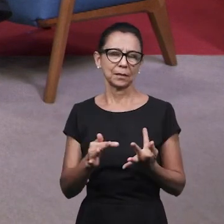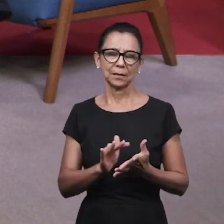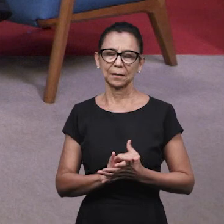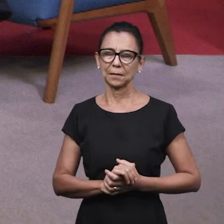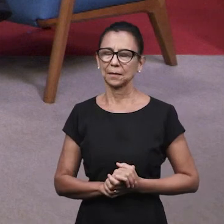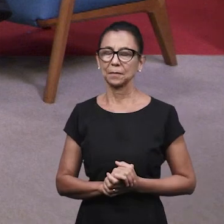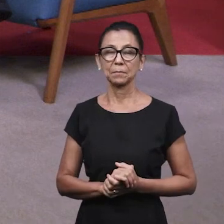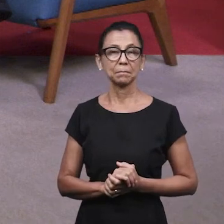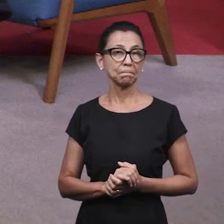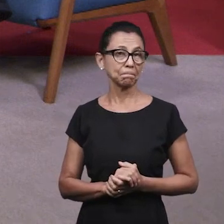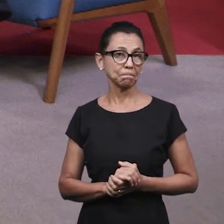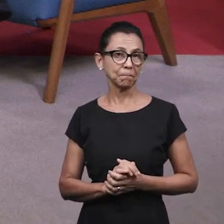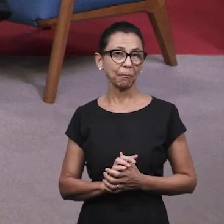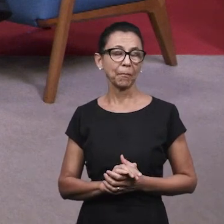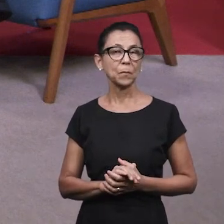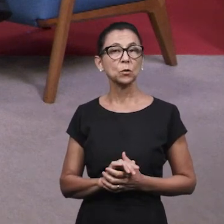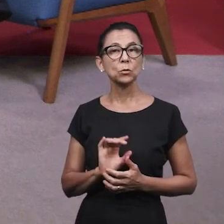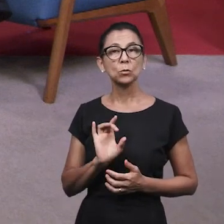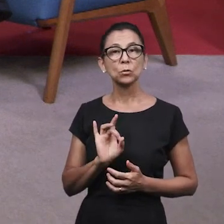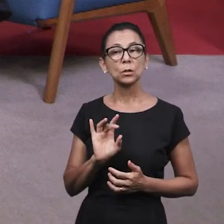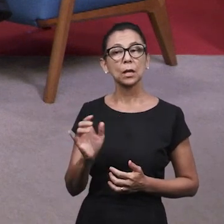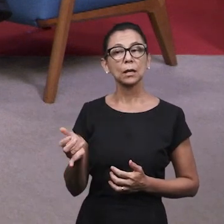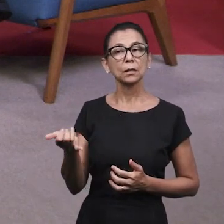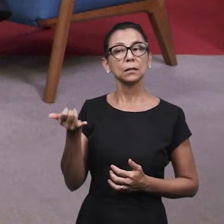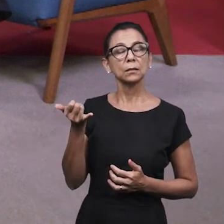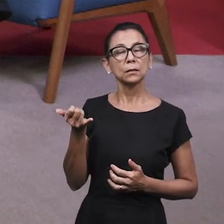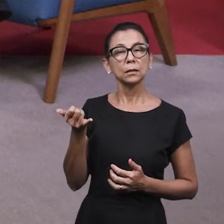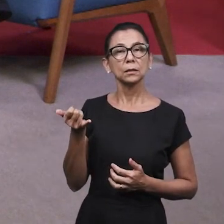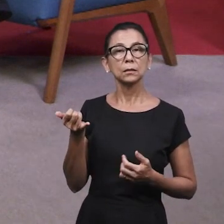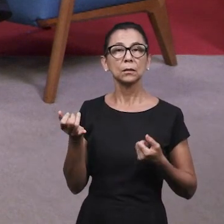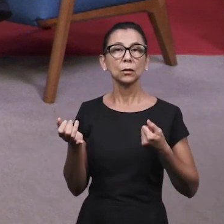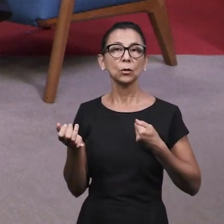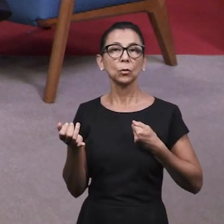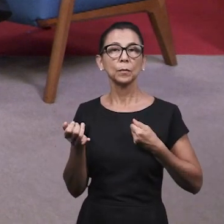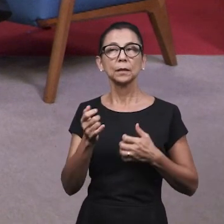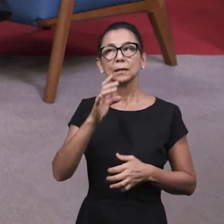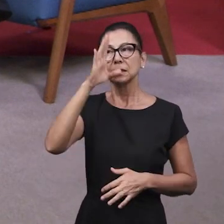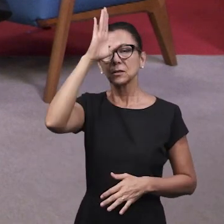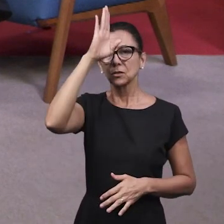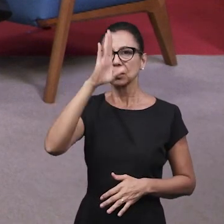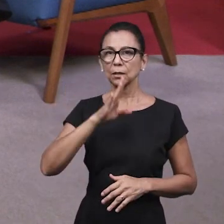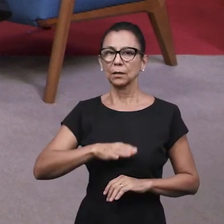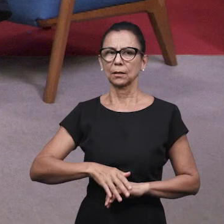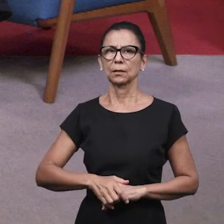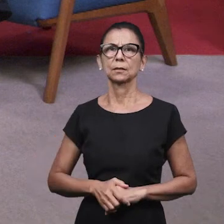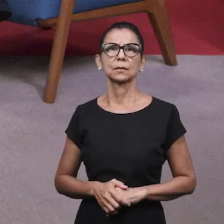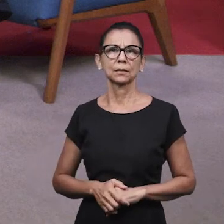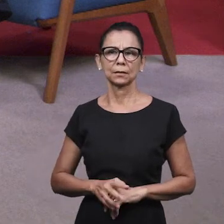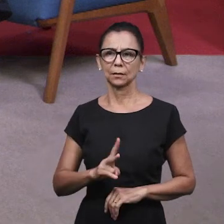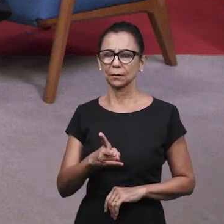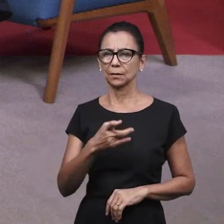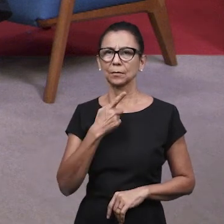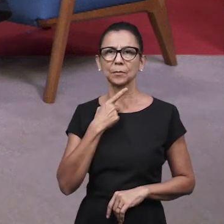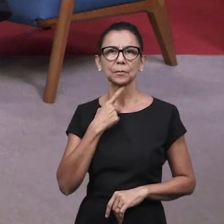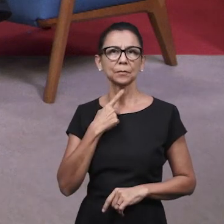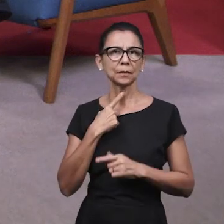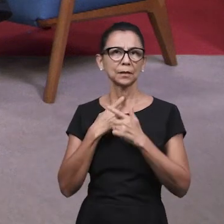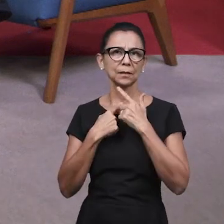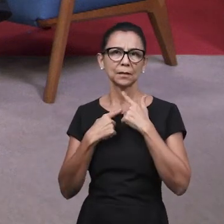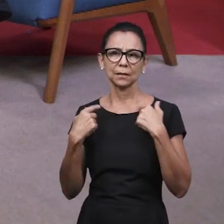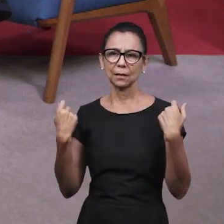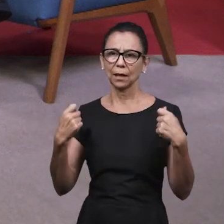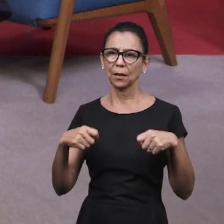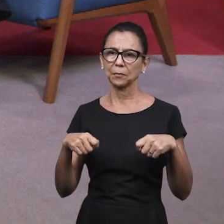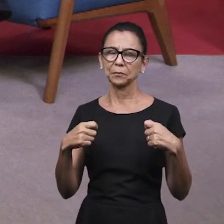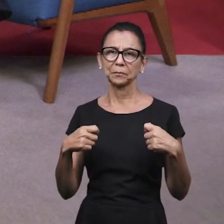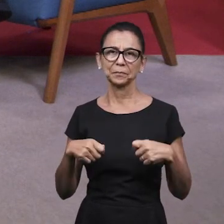C'est très simple de participer. Il suffit de faire un appel. Cet appel est gratuit depuis le Brésil et qui peut être fait toujours quand